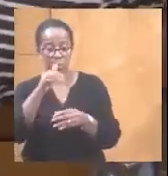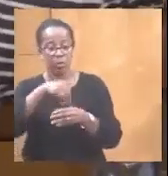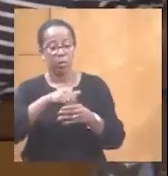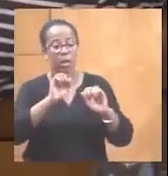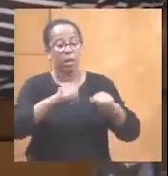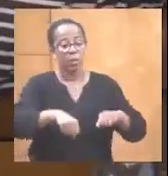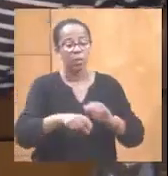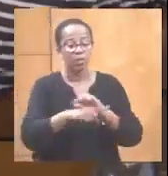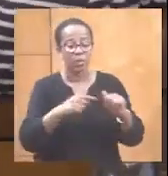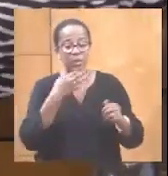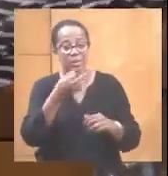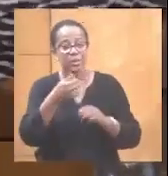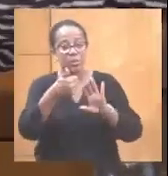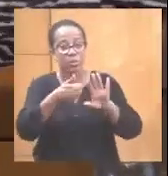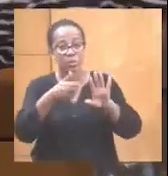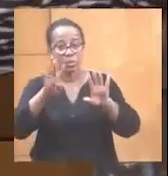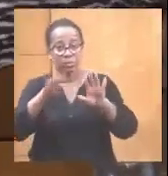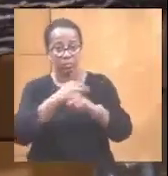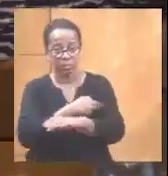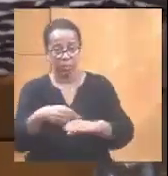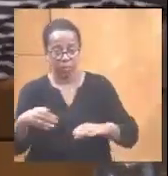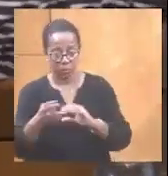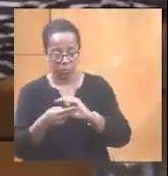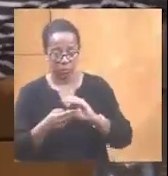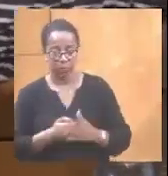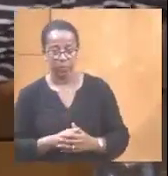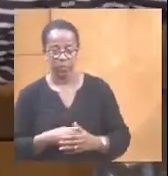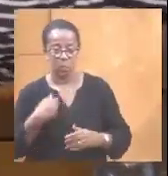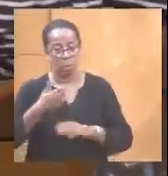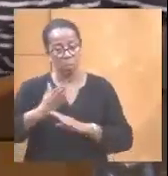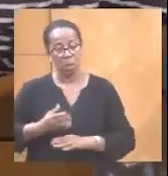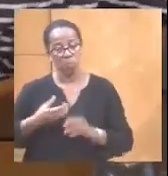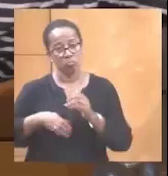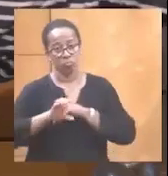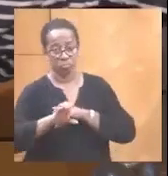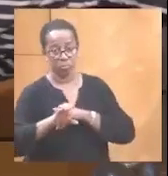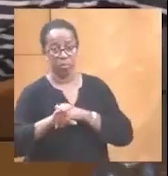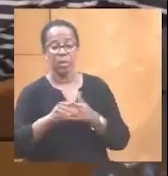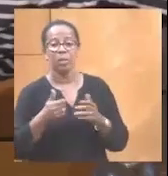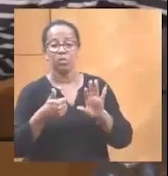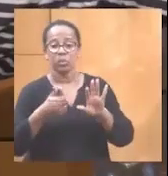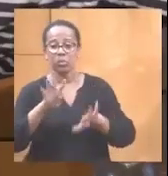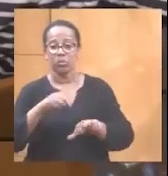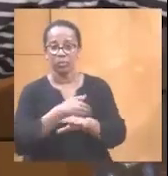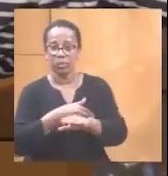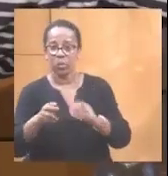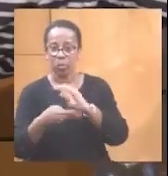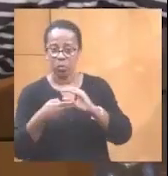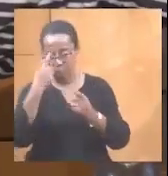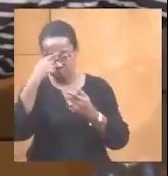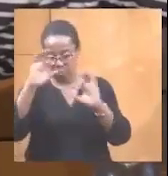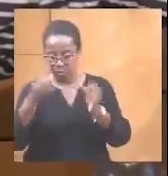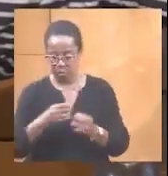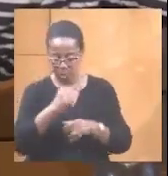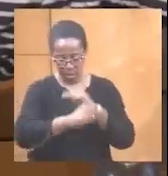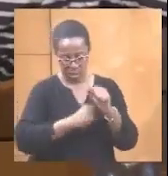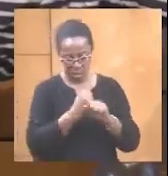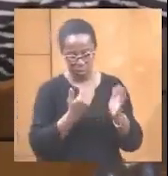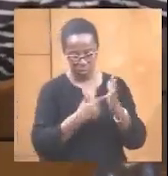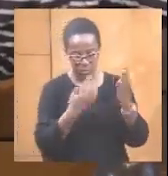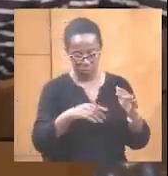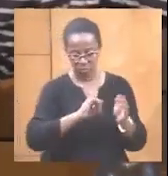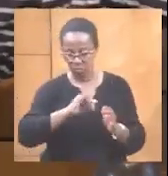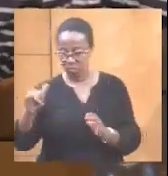annoncé, il nous a dit 69 millions. Je suis prêt à mettre 69 millions dans votre budget entre 2019 et